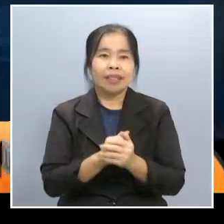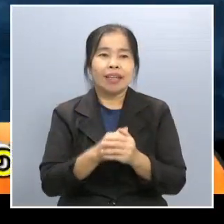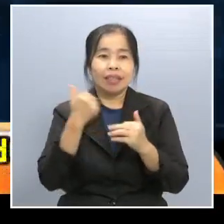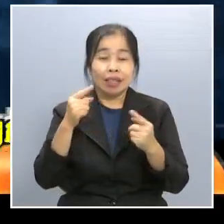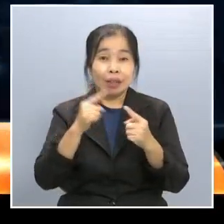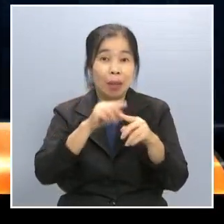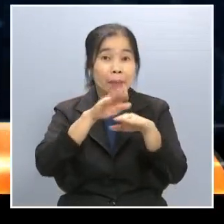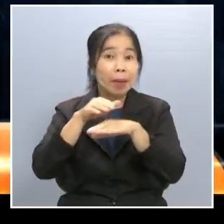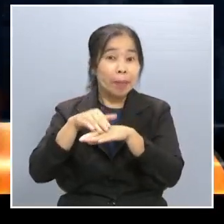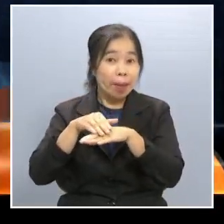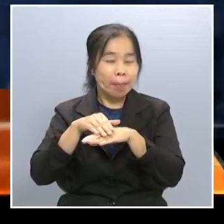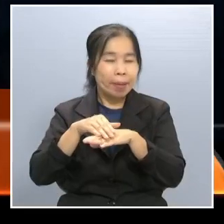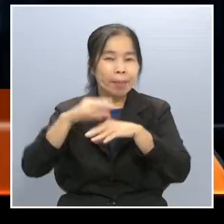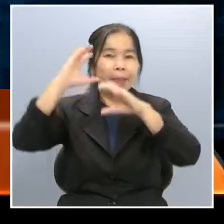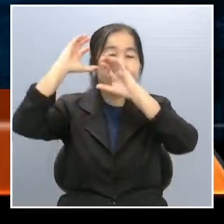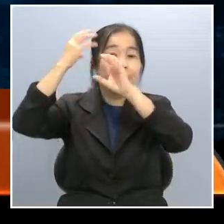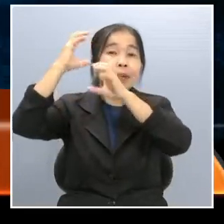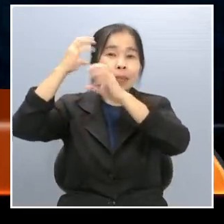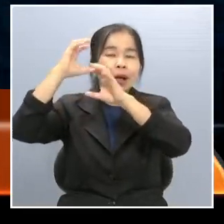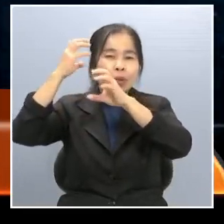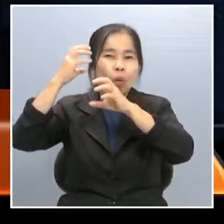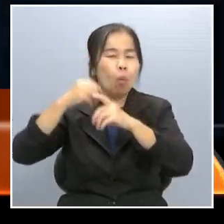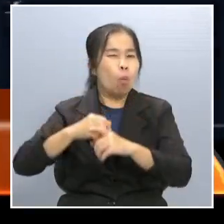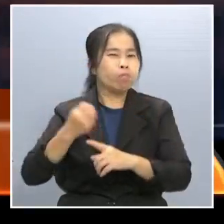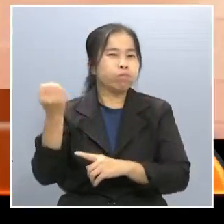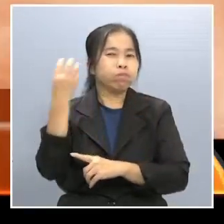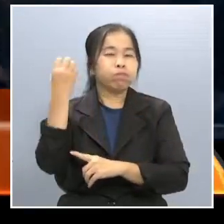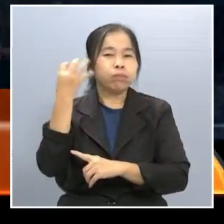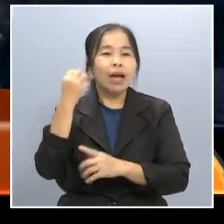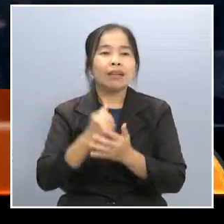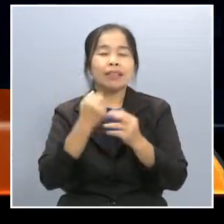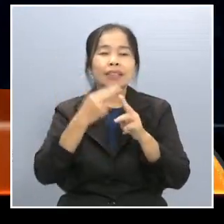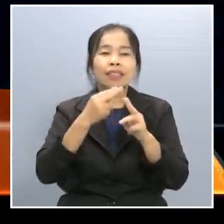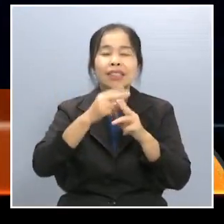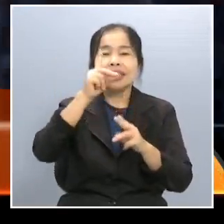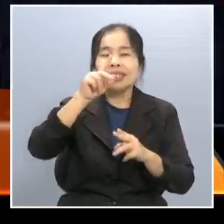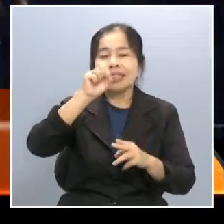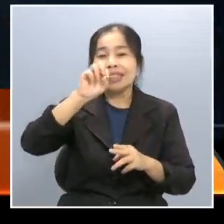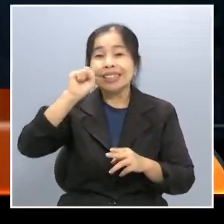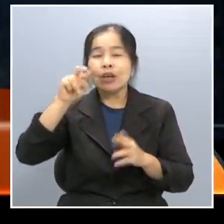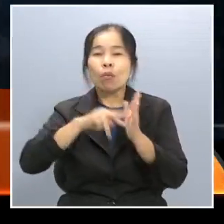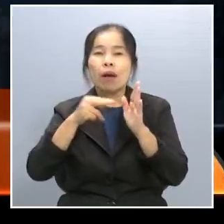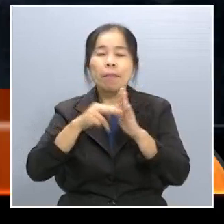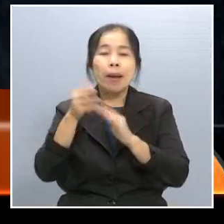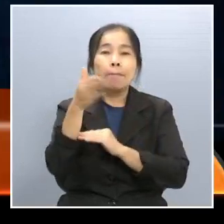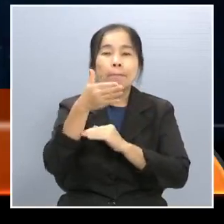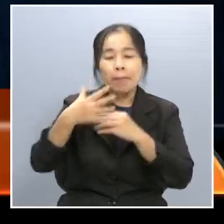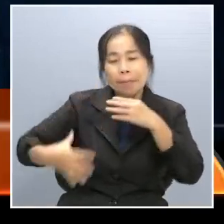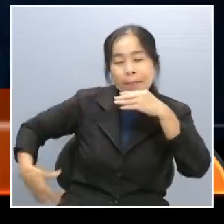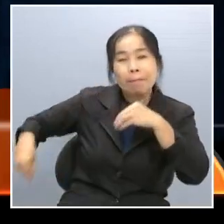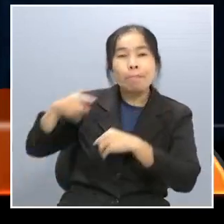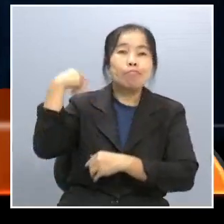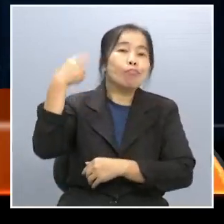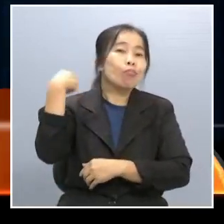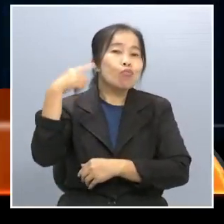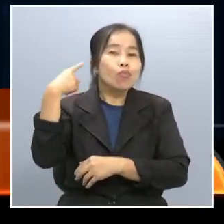ไปดูกันภาพยนตร์ไลฟ์แอคชั่นฟอร์มยักษ์แห่งปี Disney's The Little Mermaid เงือกน้อยผจญภัยจากแอนิเมชันสุดคลา